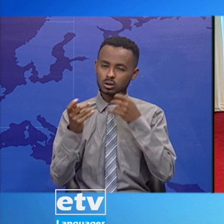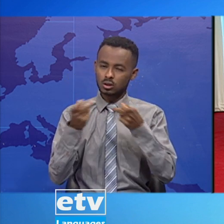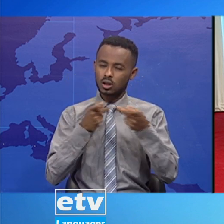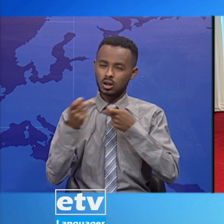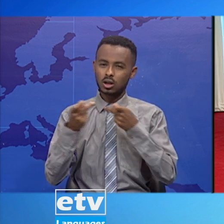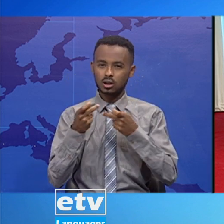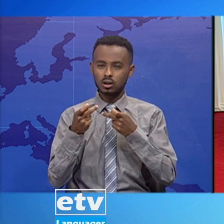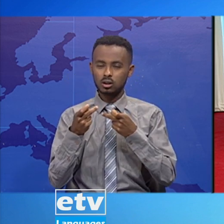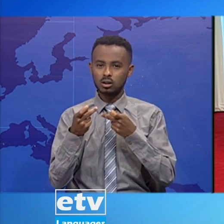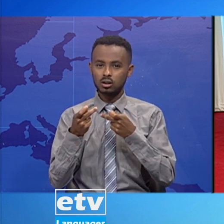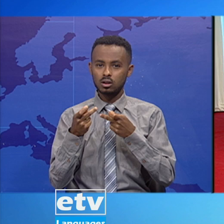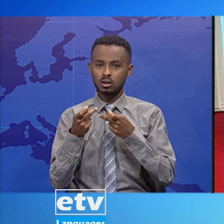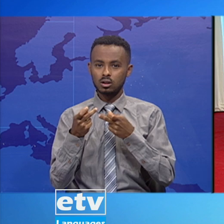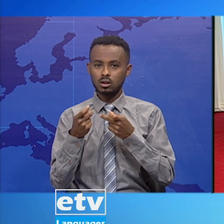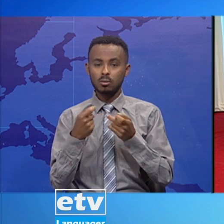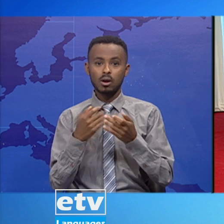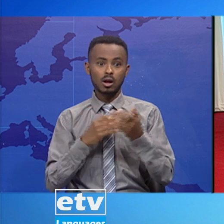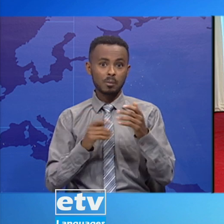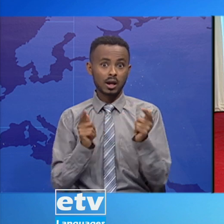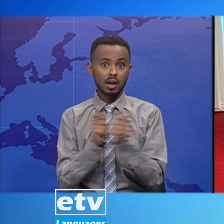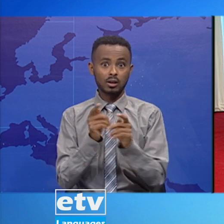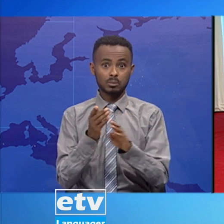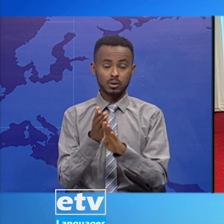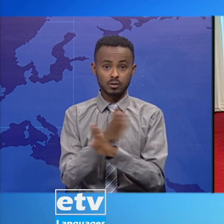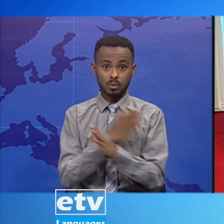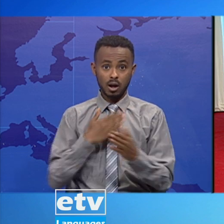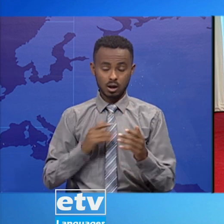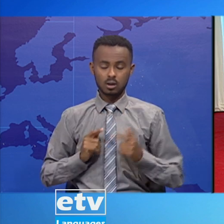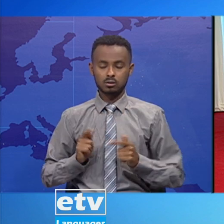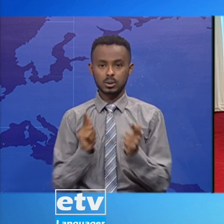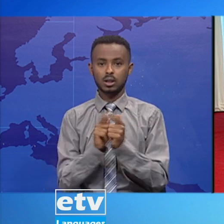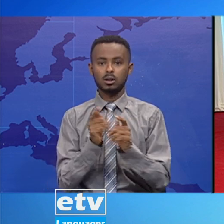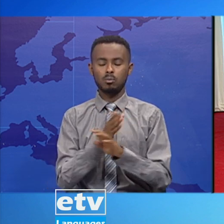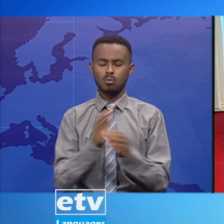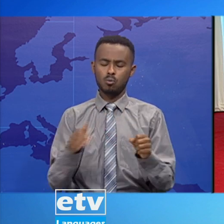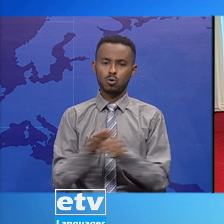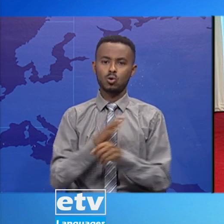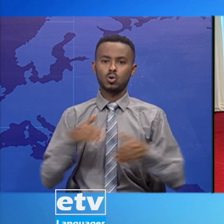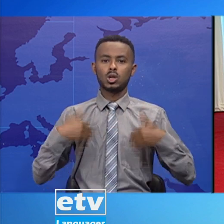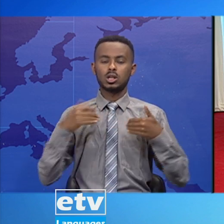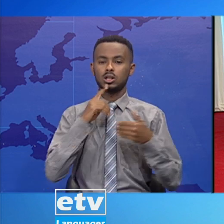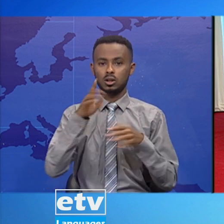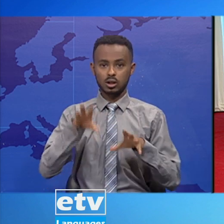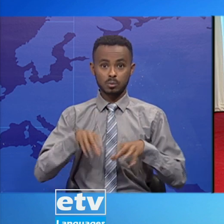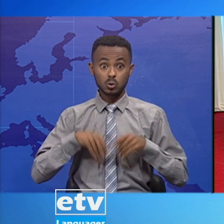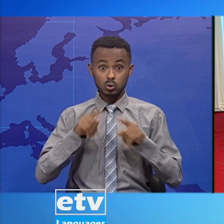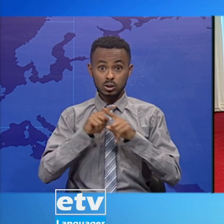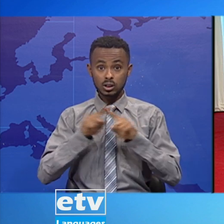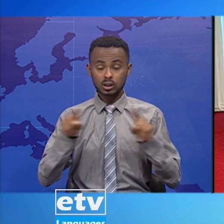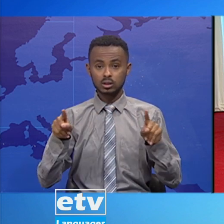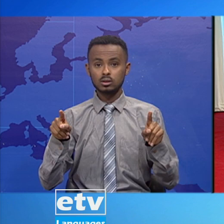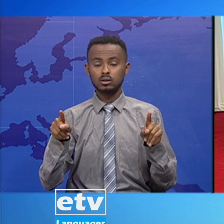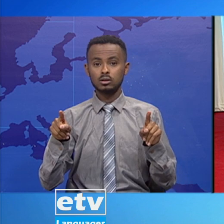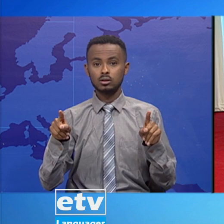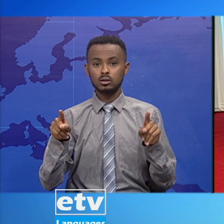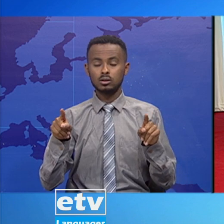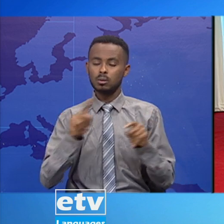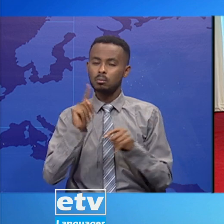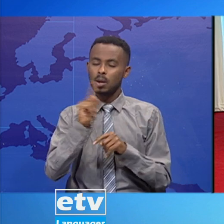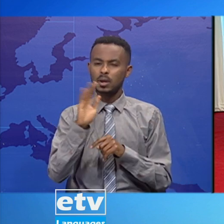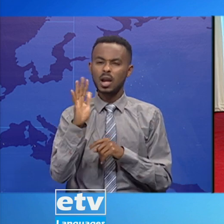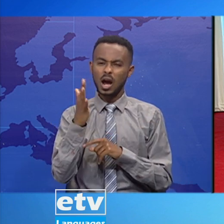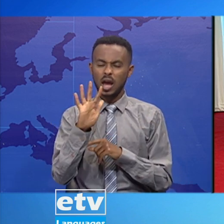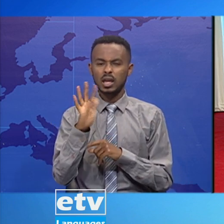ሲነግረኝ በአካል እንግዲህ ከመገናኘታችን በፊት በጣም በሙሉ ደስታ ነው የተቀበልኩት። ግን በምን